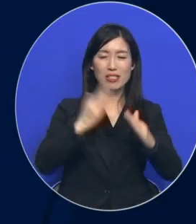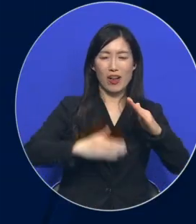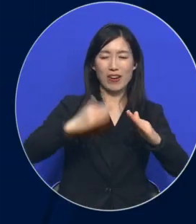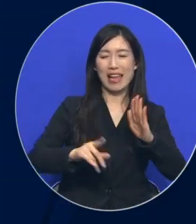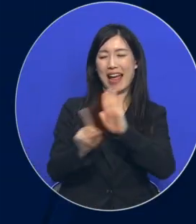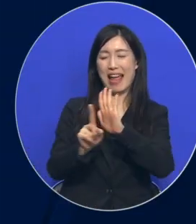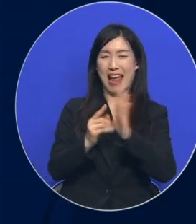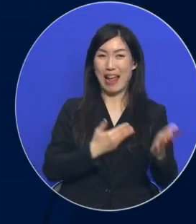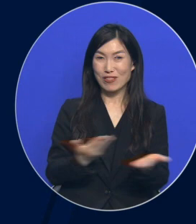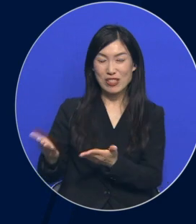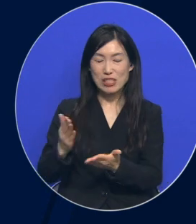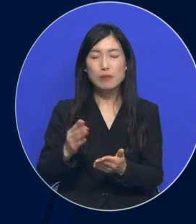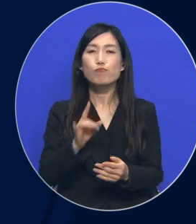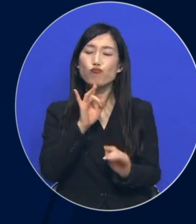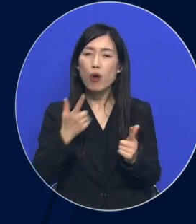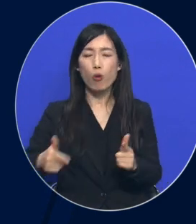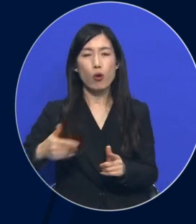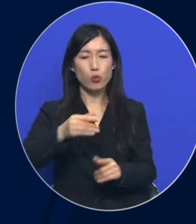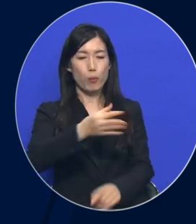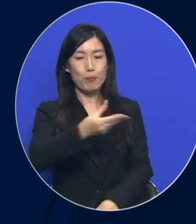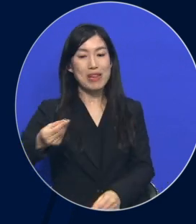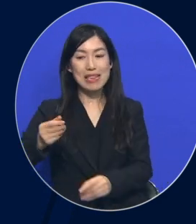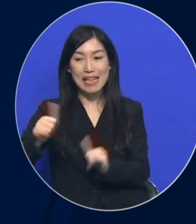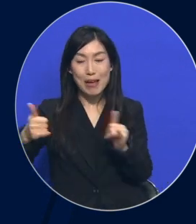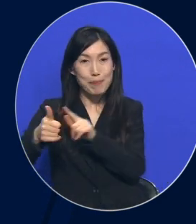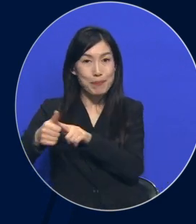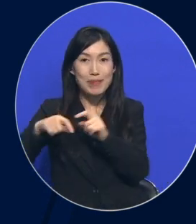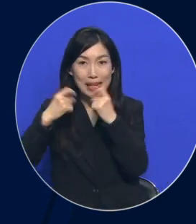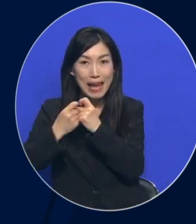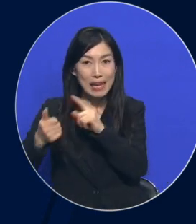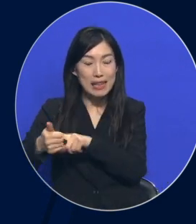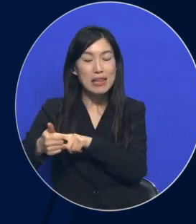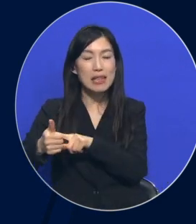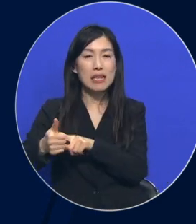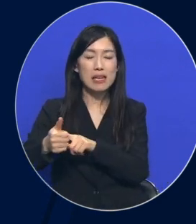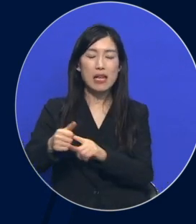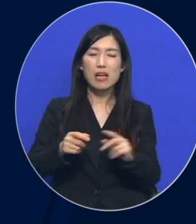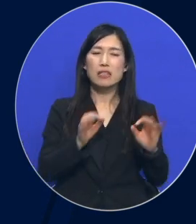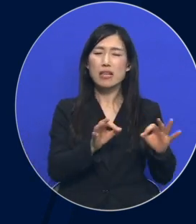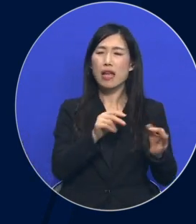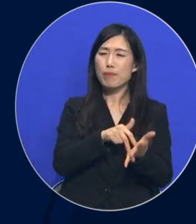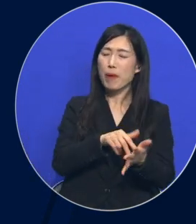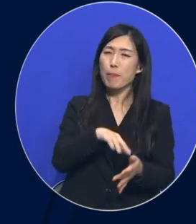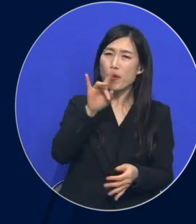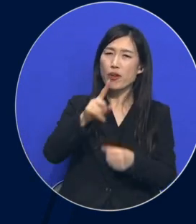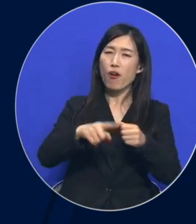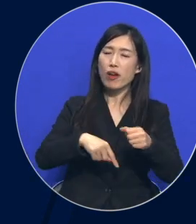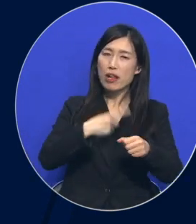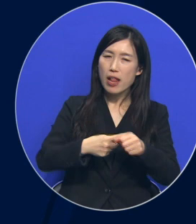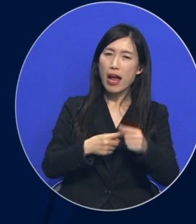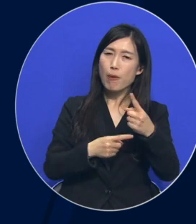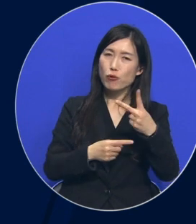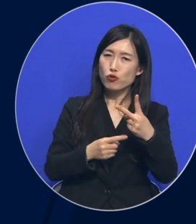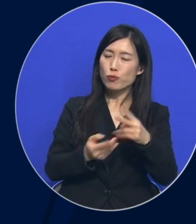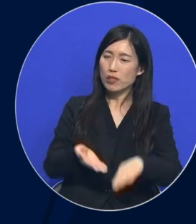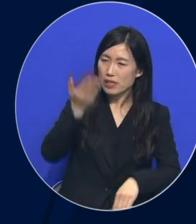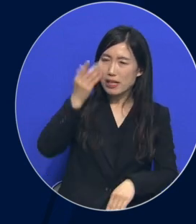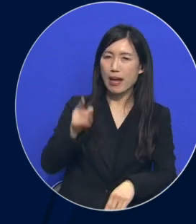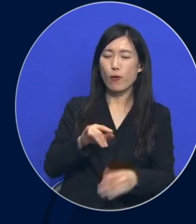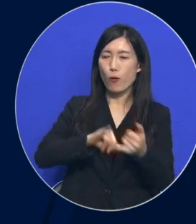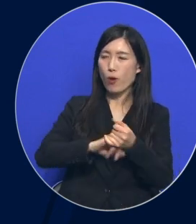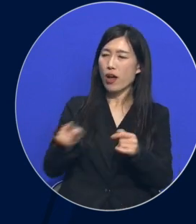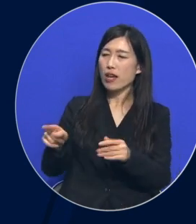별도로 신용도가 상승한 차주들을 금융사별로 선별하도록 해 반기의 2회 이상 추가 안내하도록 했습니다